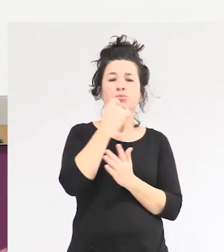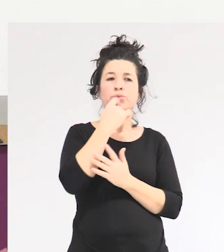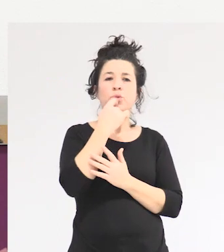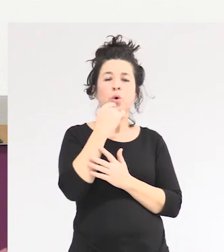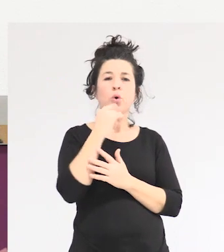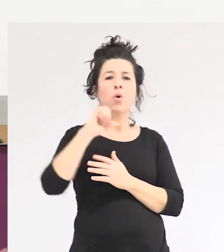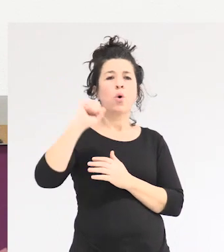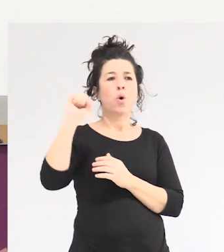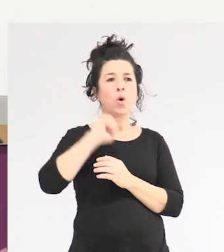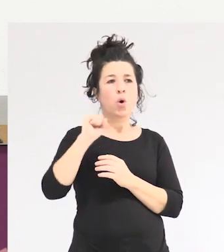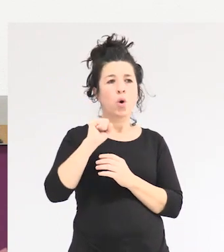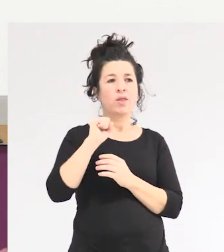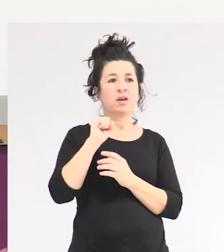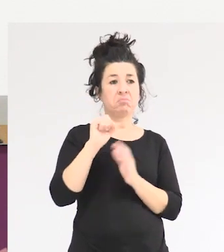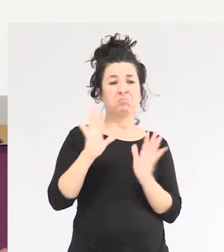1988koa,